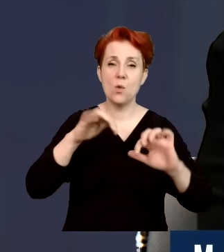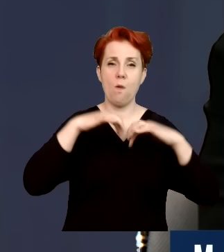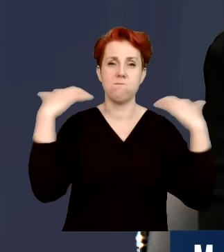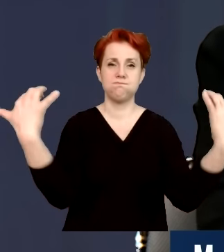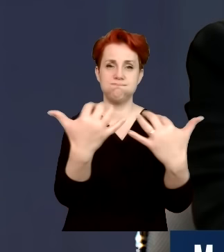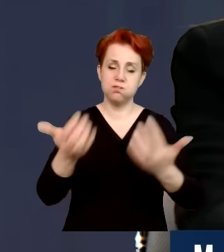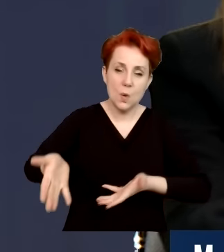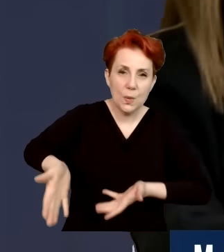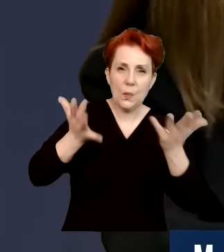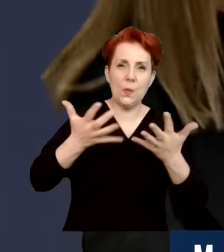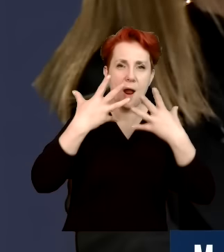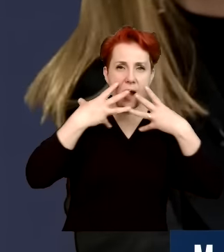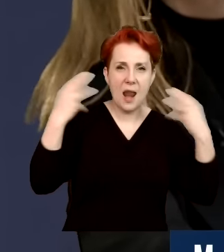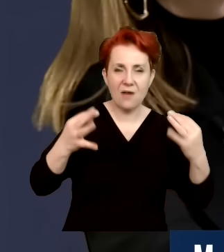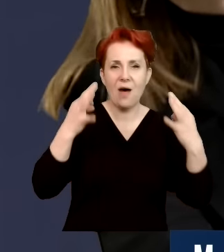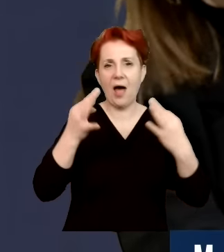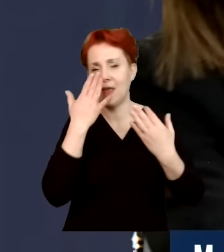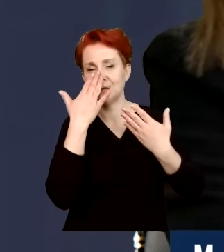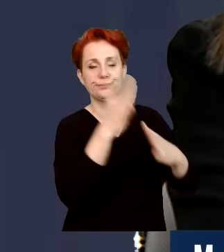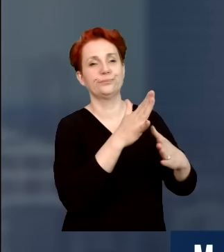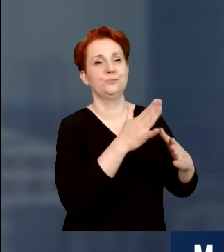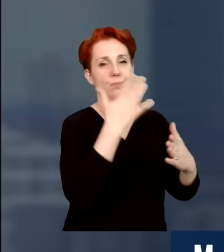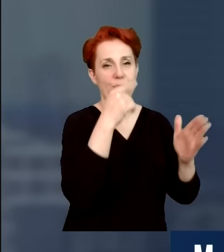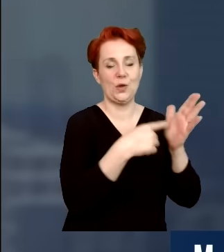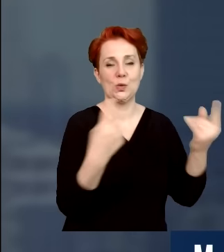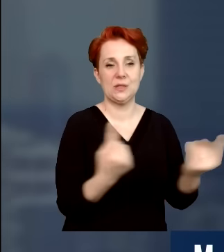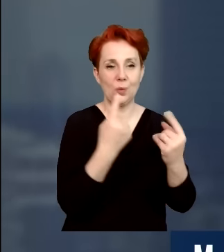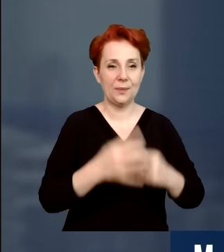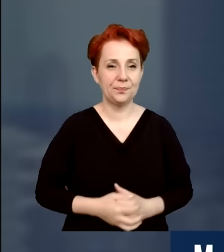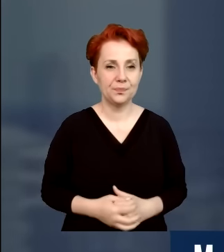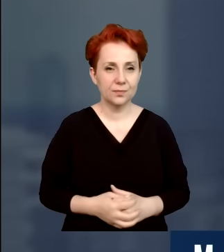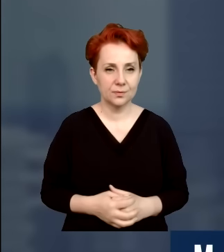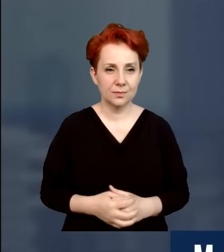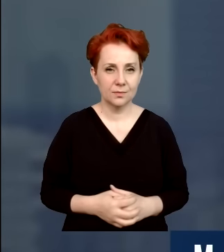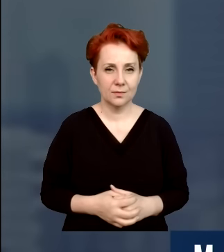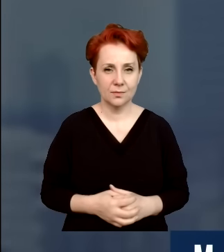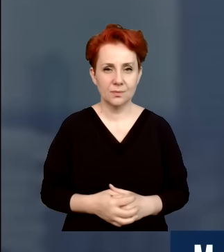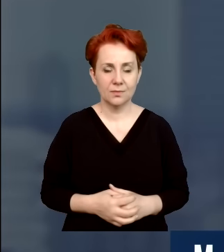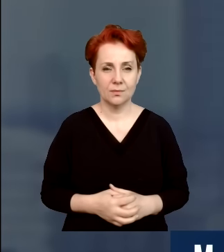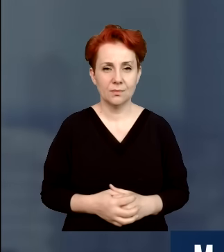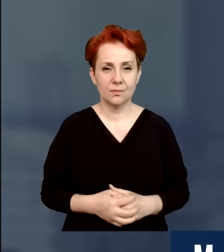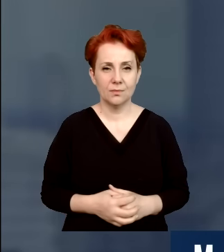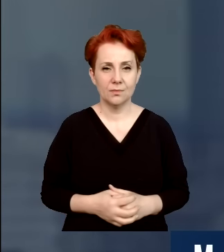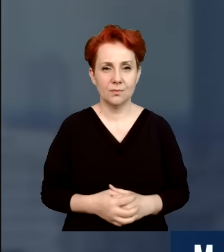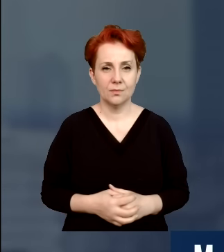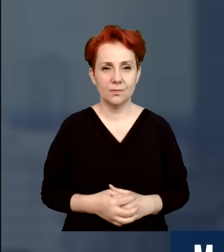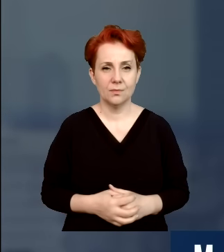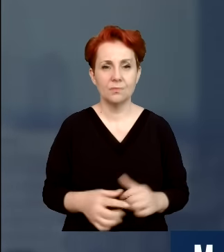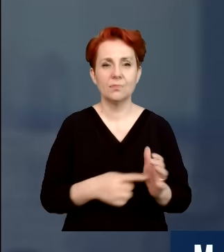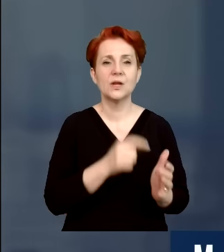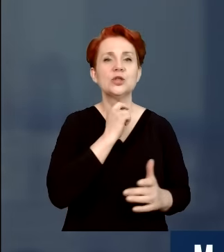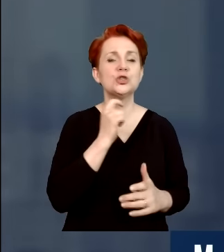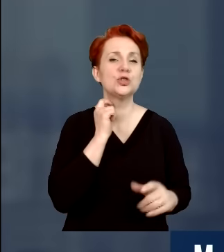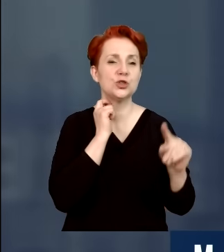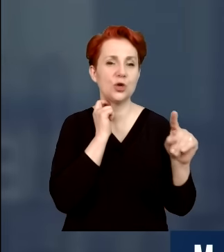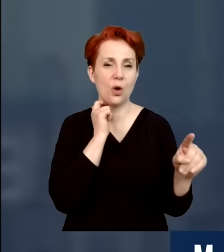wypuszcza zwierzynę, tego wpisu, koalicji. Nawet nie będę powtarzać, bo to jest szkalujący wpis tego księdza.